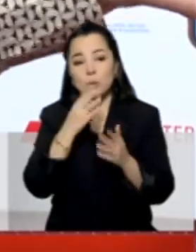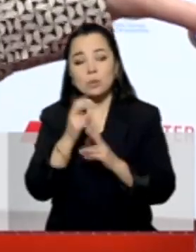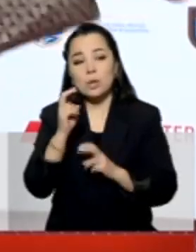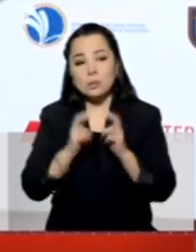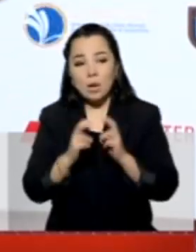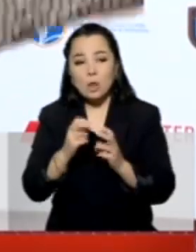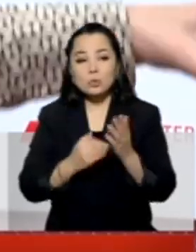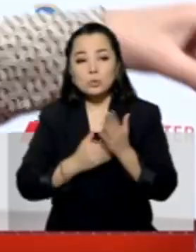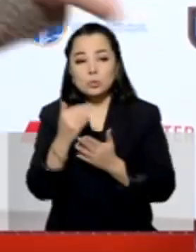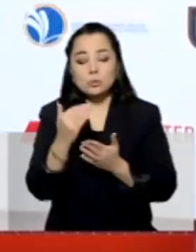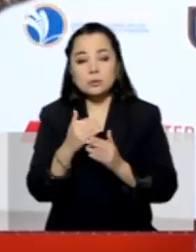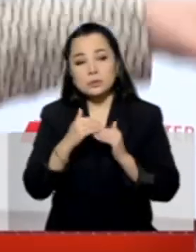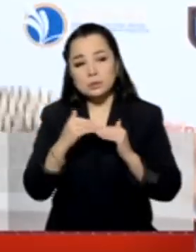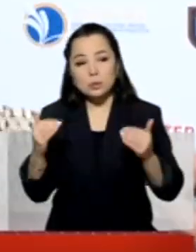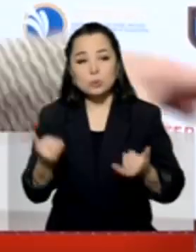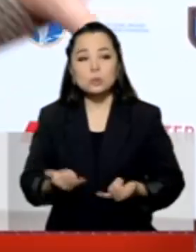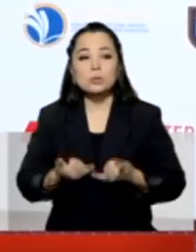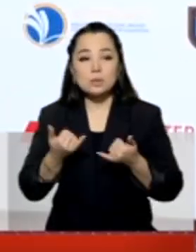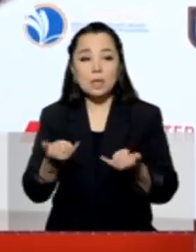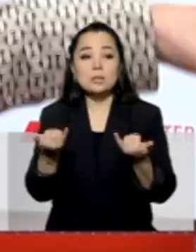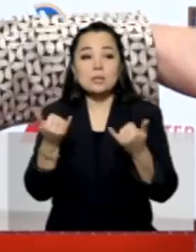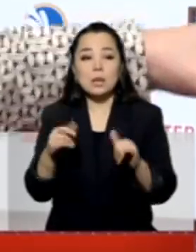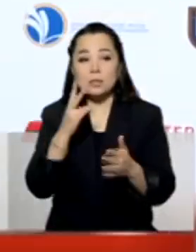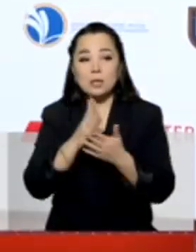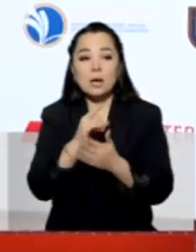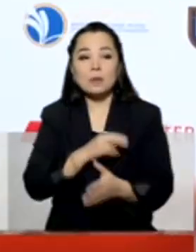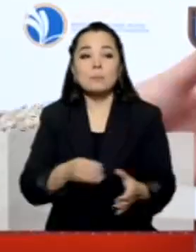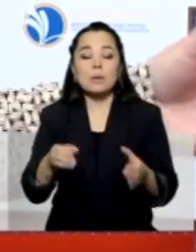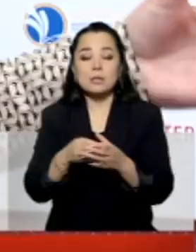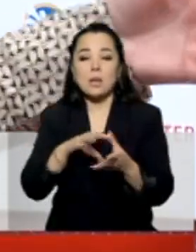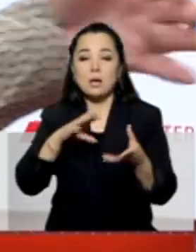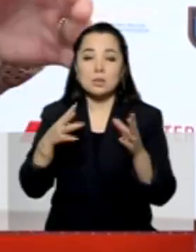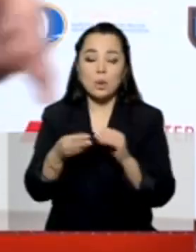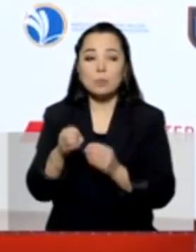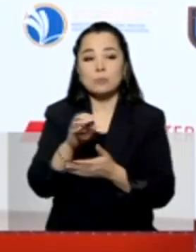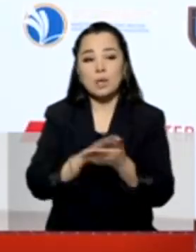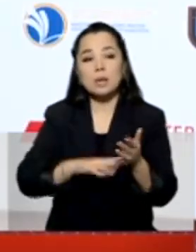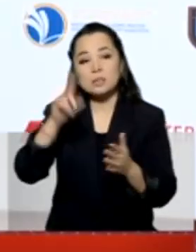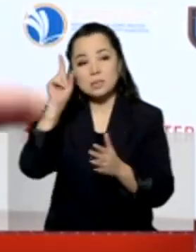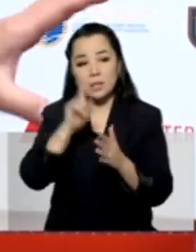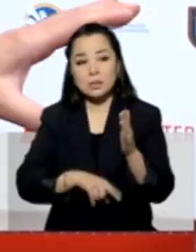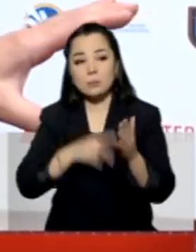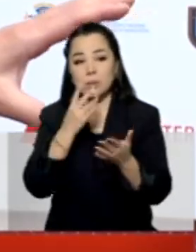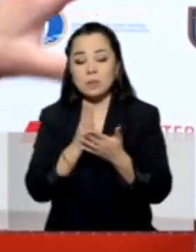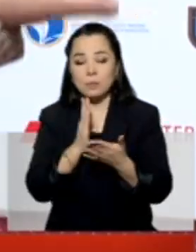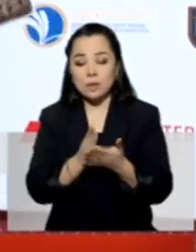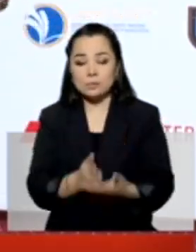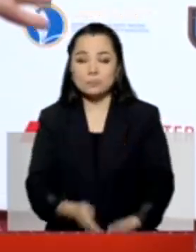жоғары деңгейде ұсына білді, көпшілікті тәнті етті. Әріптестігіміз нығайып жалғасын табады деген сенімдемін.